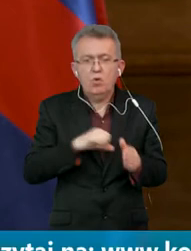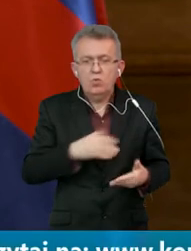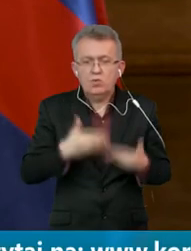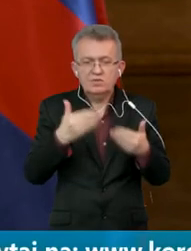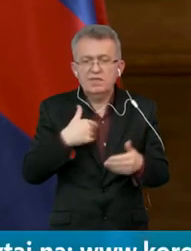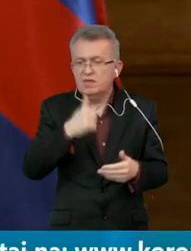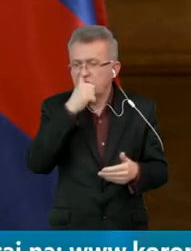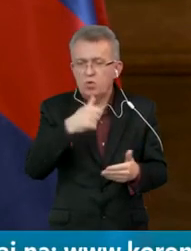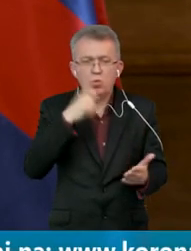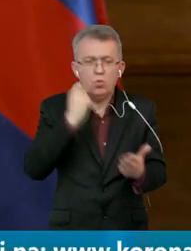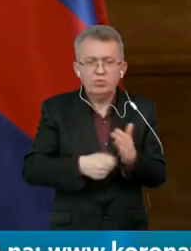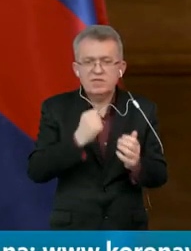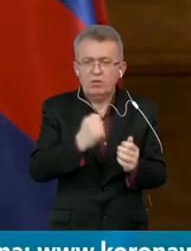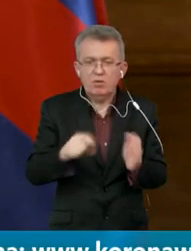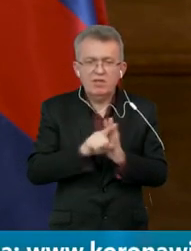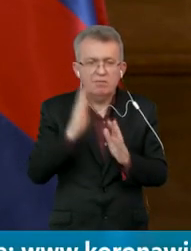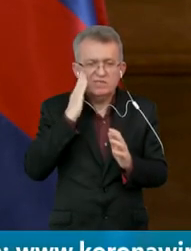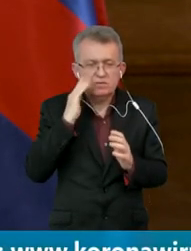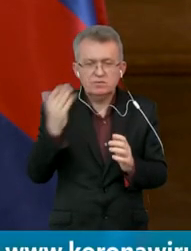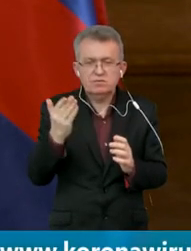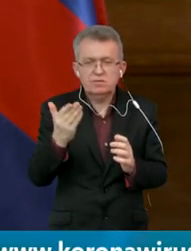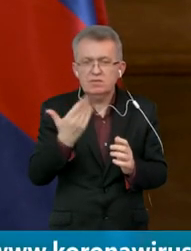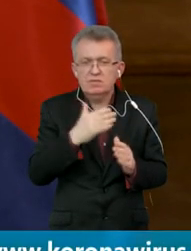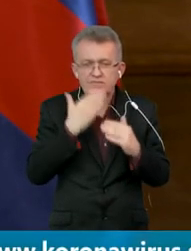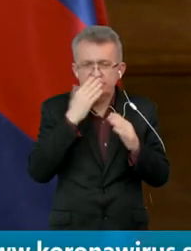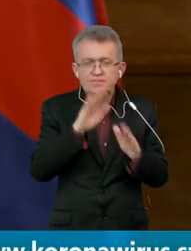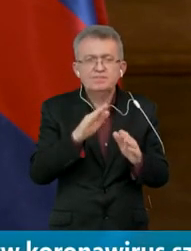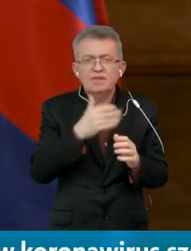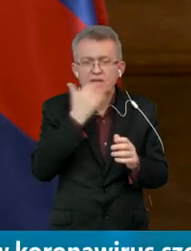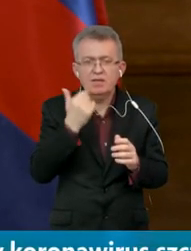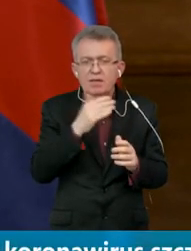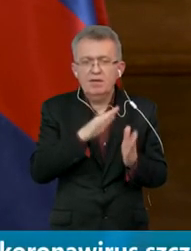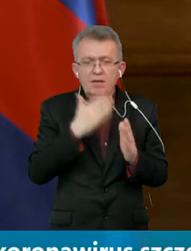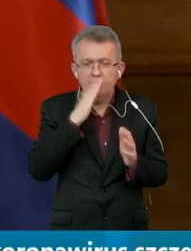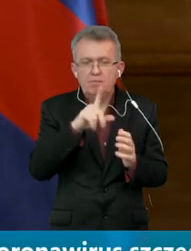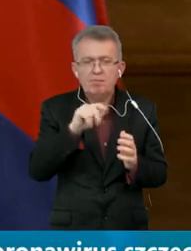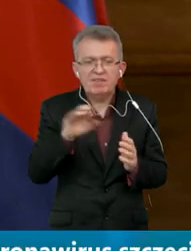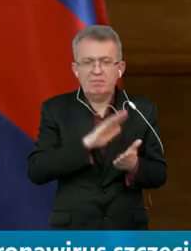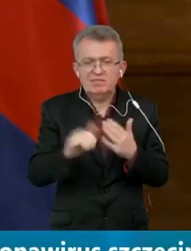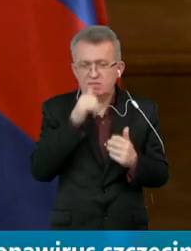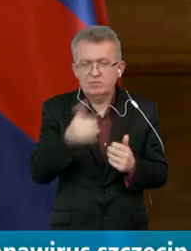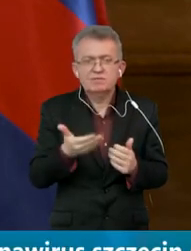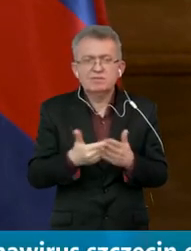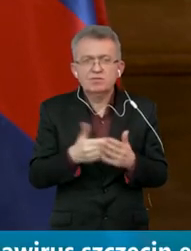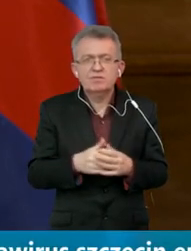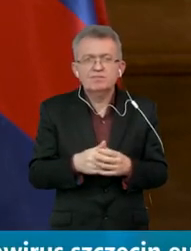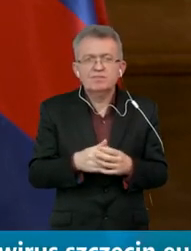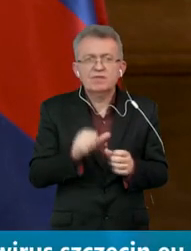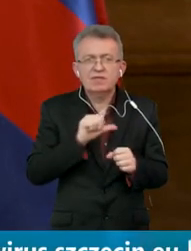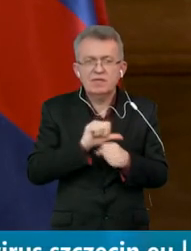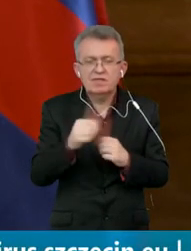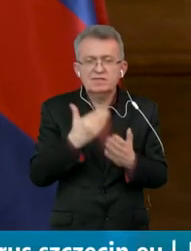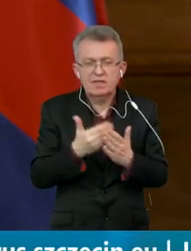kupić abonamentu dla mieszkańca, nie przedstawiając PIT-u? Pani Paulino, no jest tak dlatego,